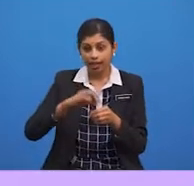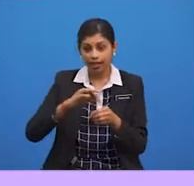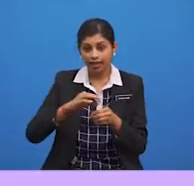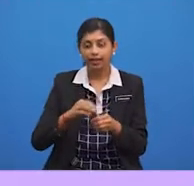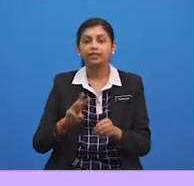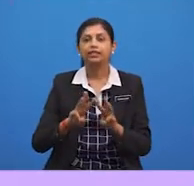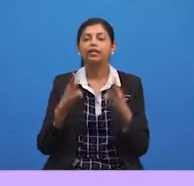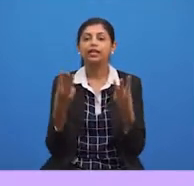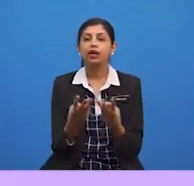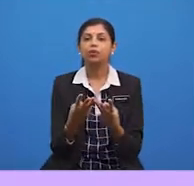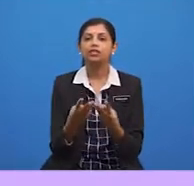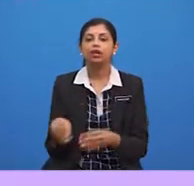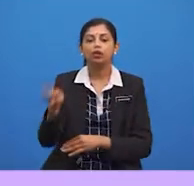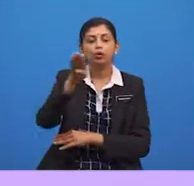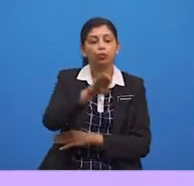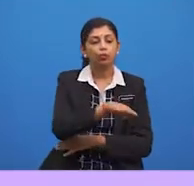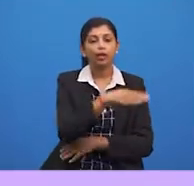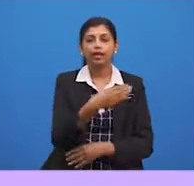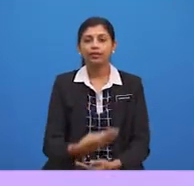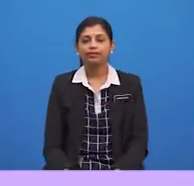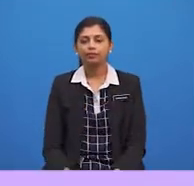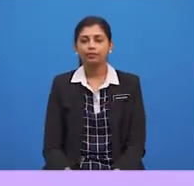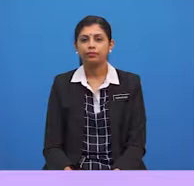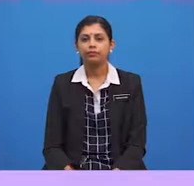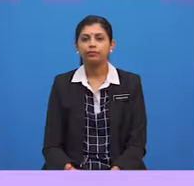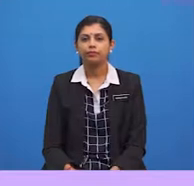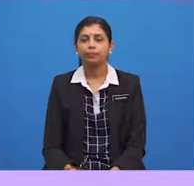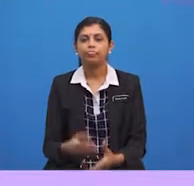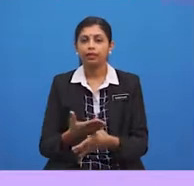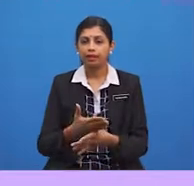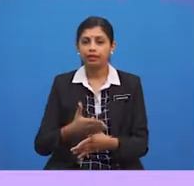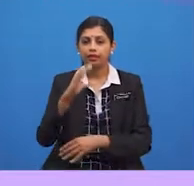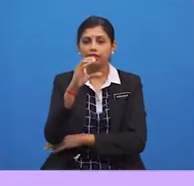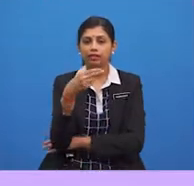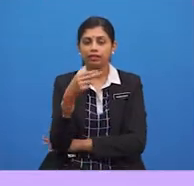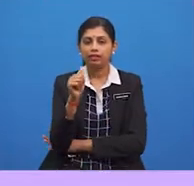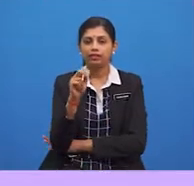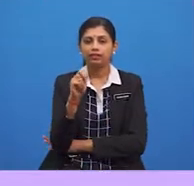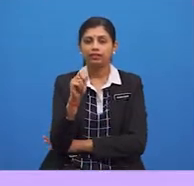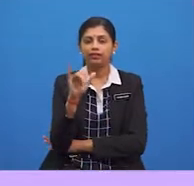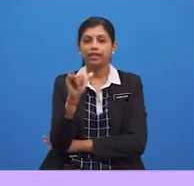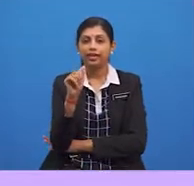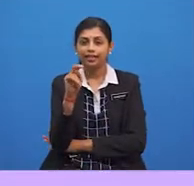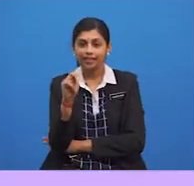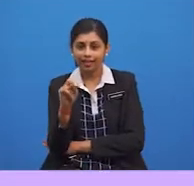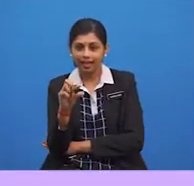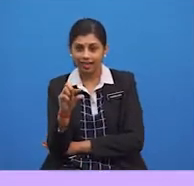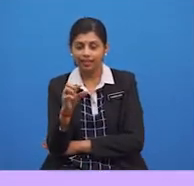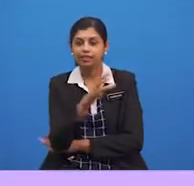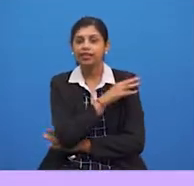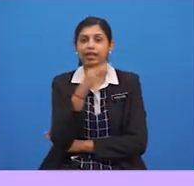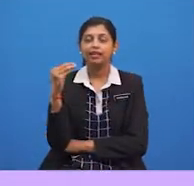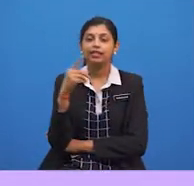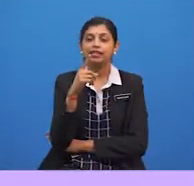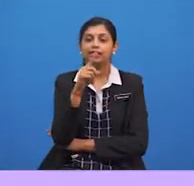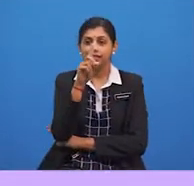di kawasan bukit antara lembangan Changjiang dengan Zijiang. Manakala